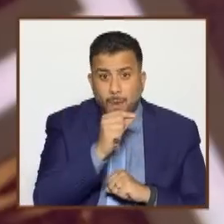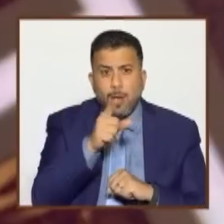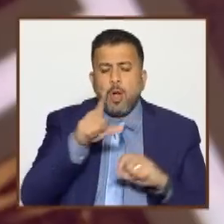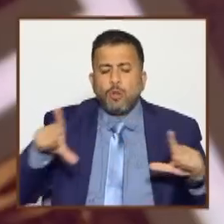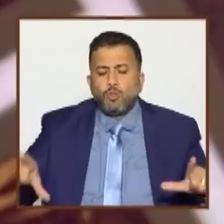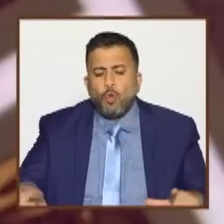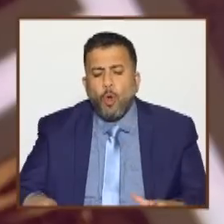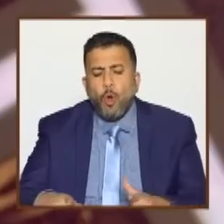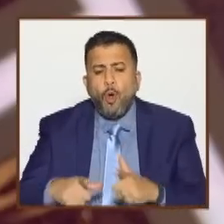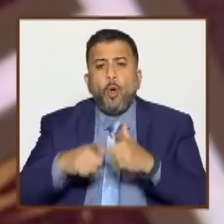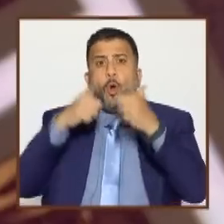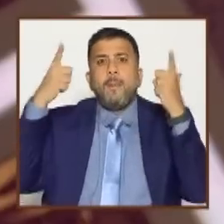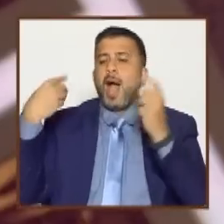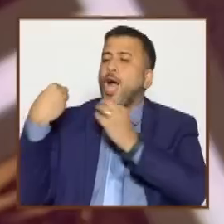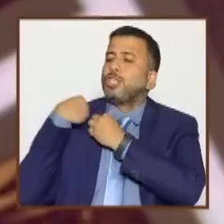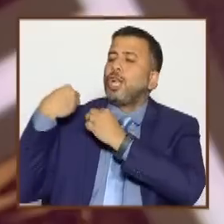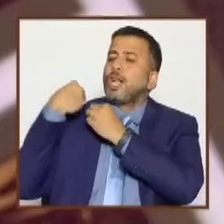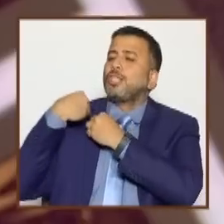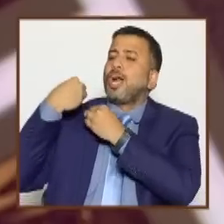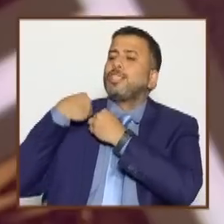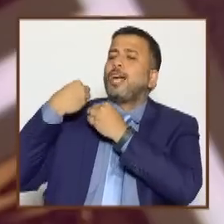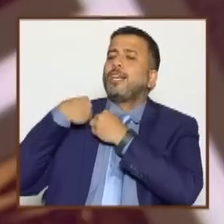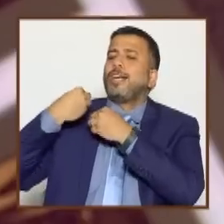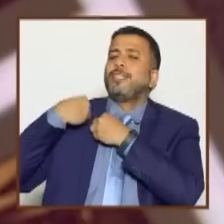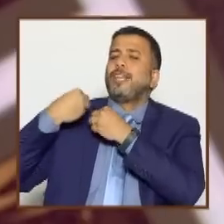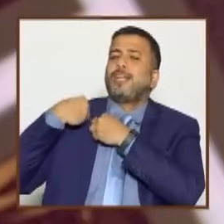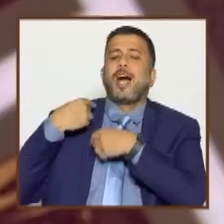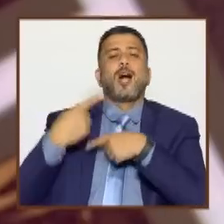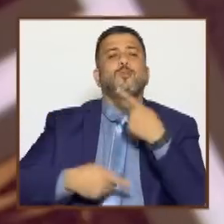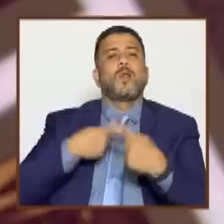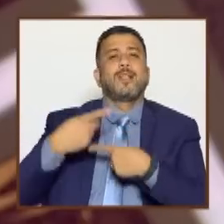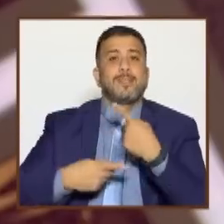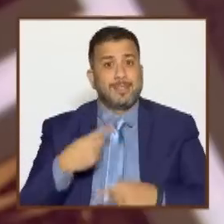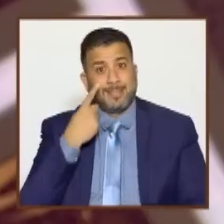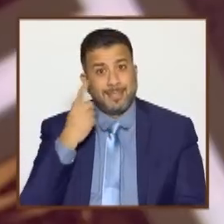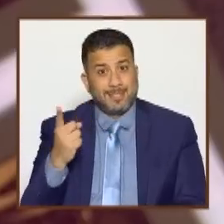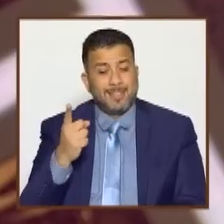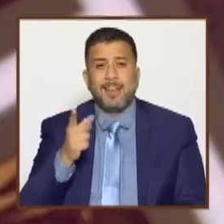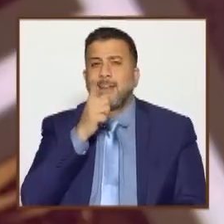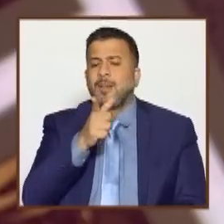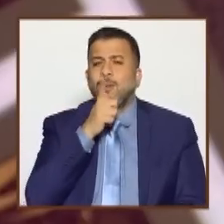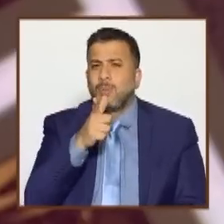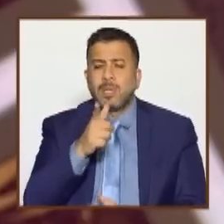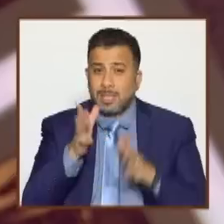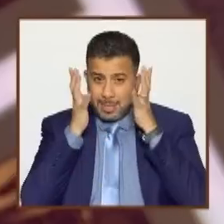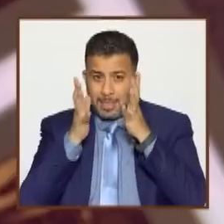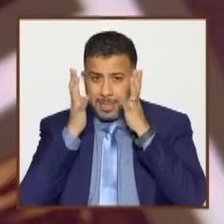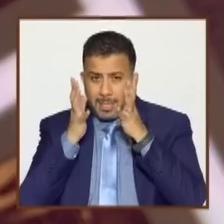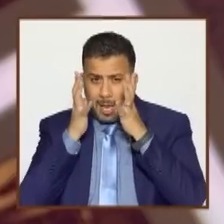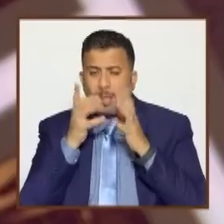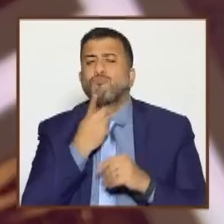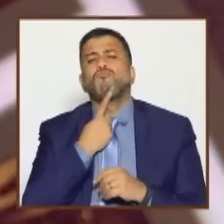يعم الرجال والنساء. المسألة الثالثة إذا كان الإنسان يرى بأن صلاته في البيت أصلح لقلبه